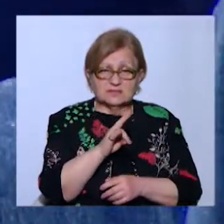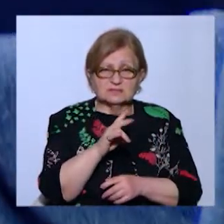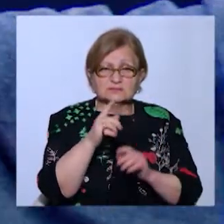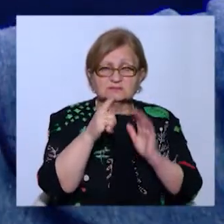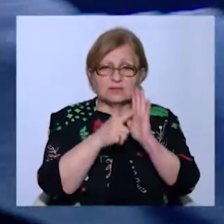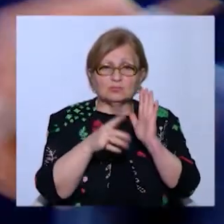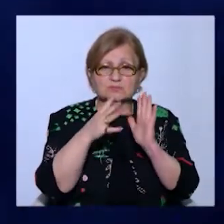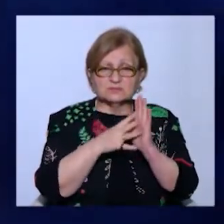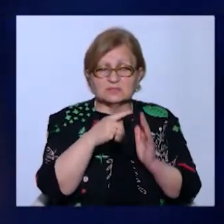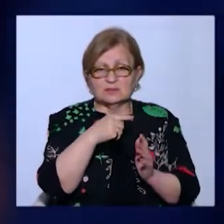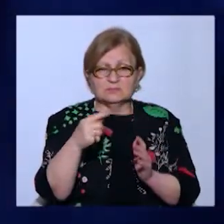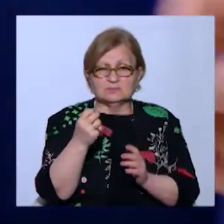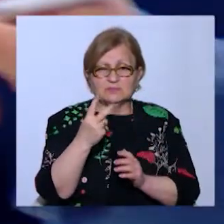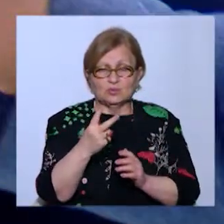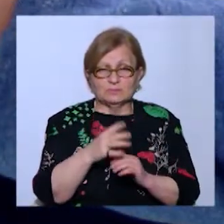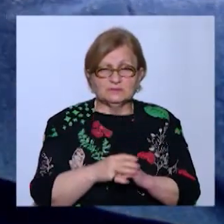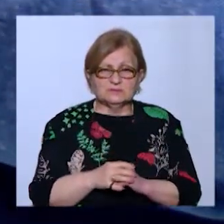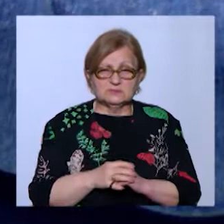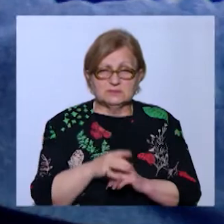79-12-ზე. რაც ეს არის